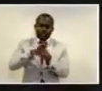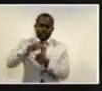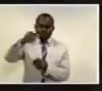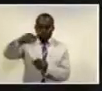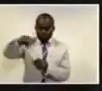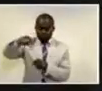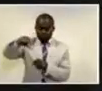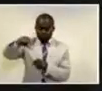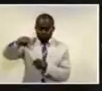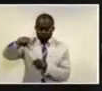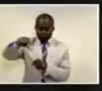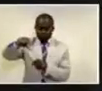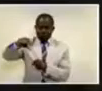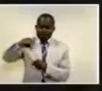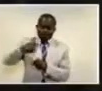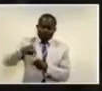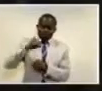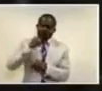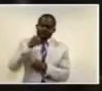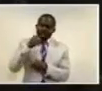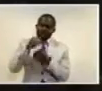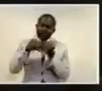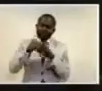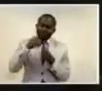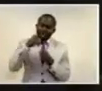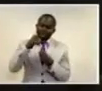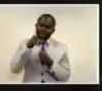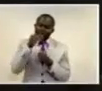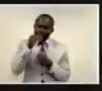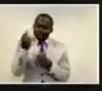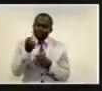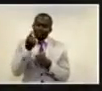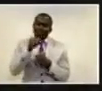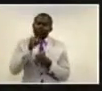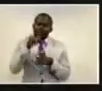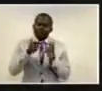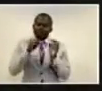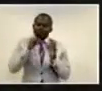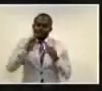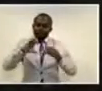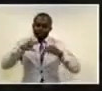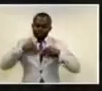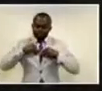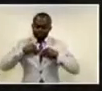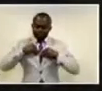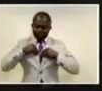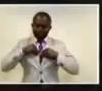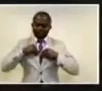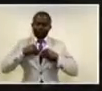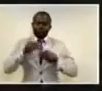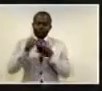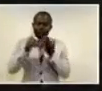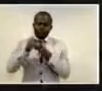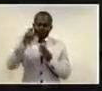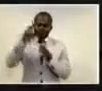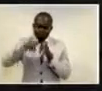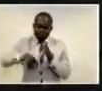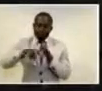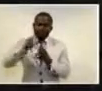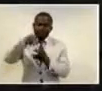ubuziranenge urabuhunga ntabwo uravuga uragumya uravuga gusa ariko ntabwo wemera ko hakwiriye